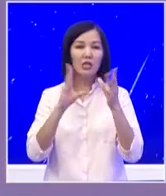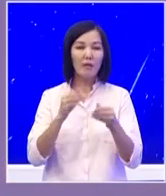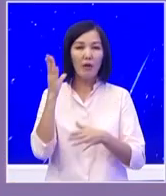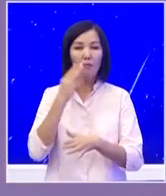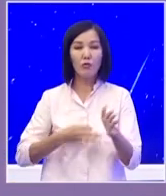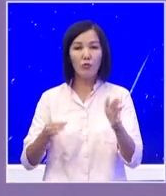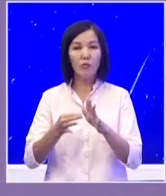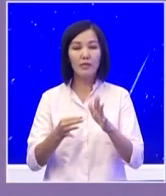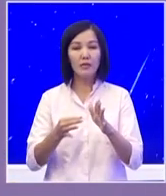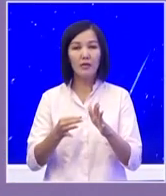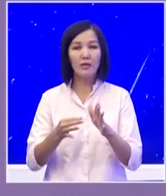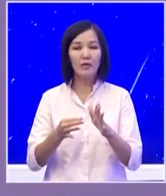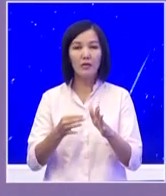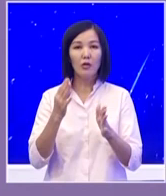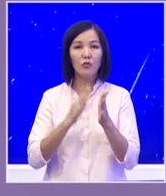бойынша